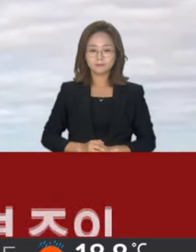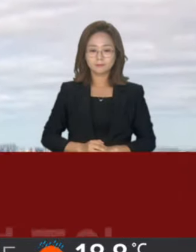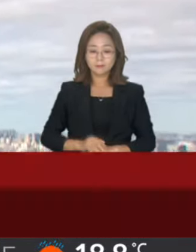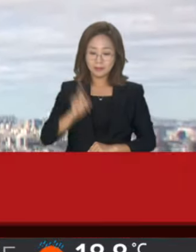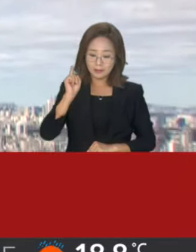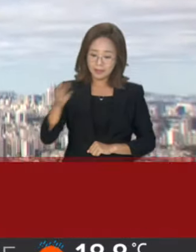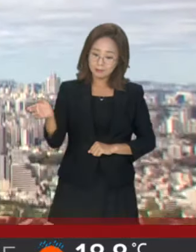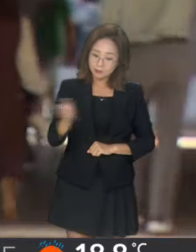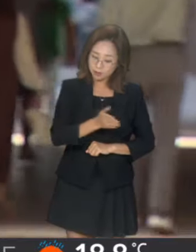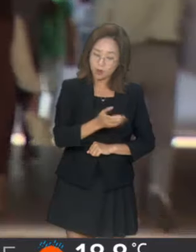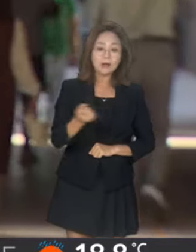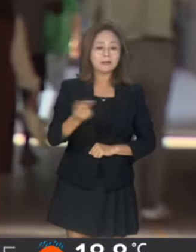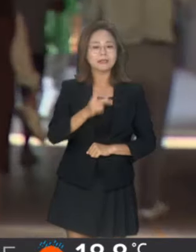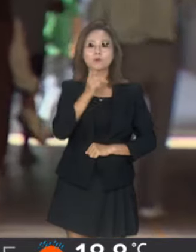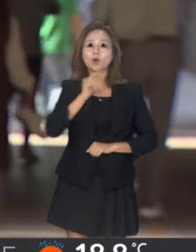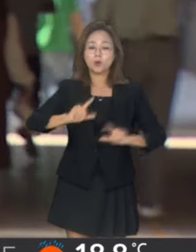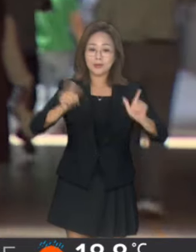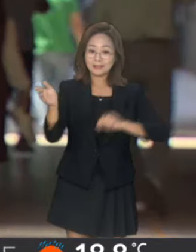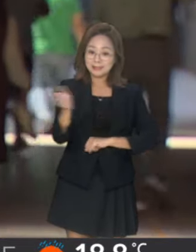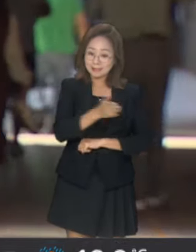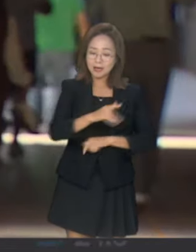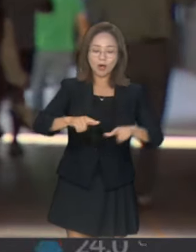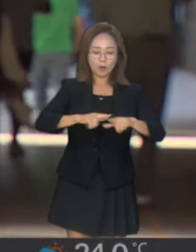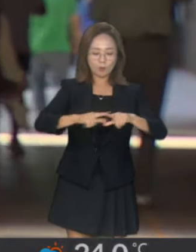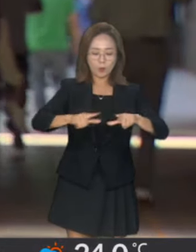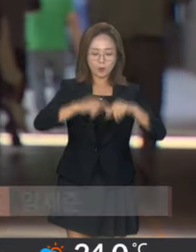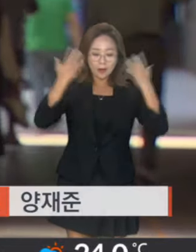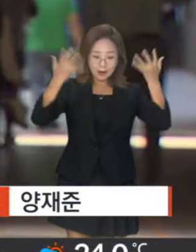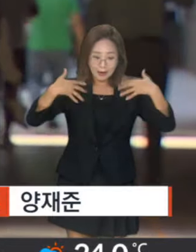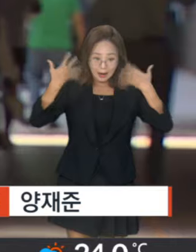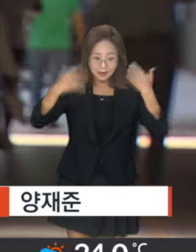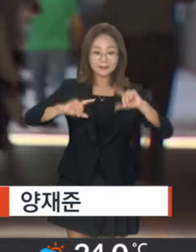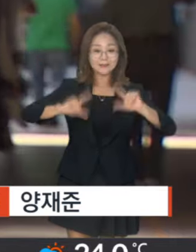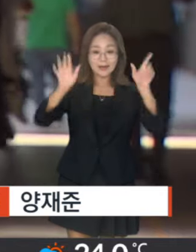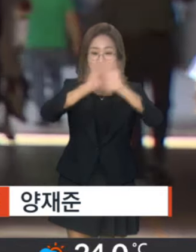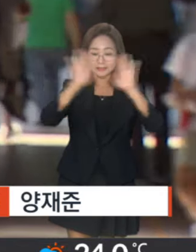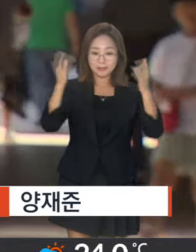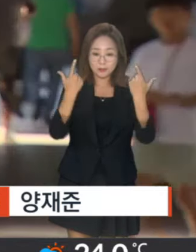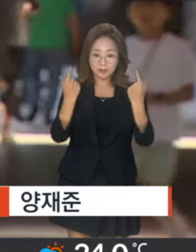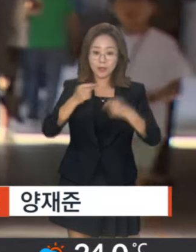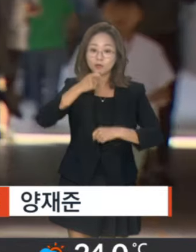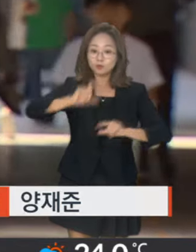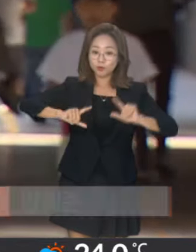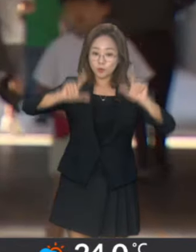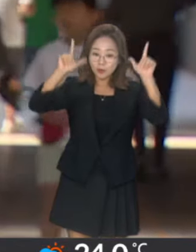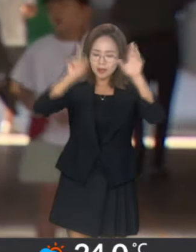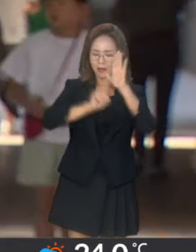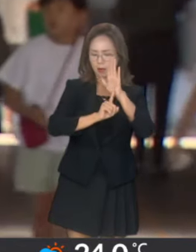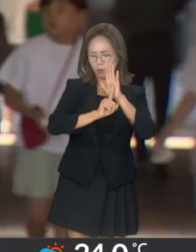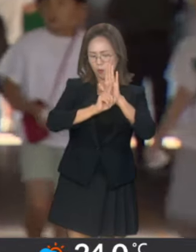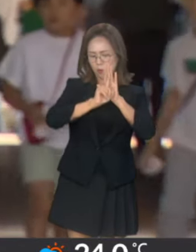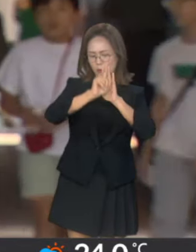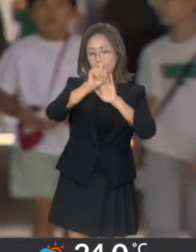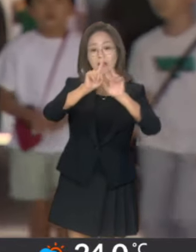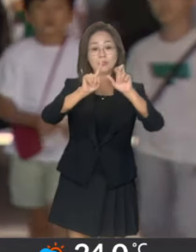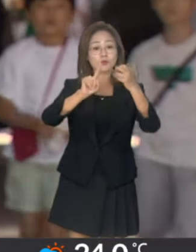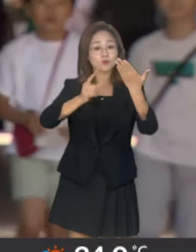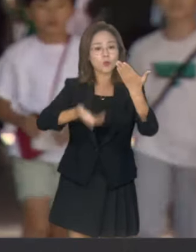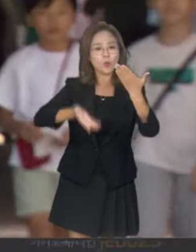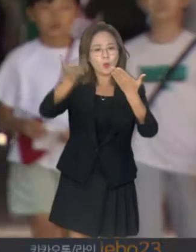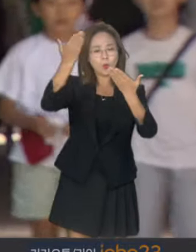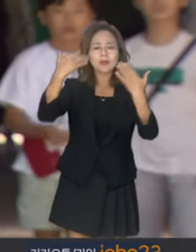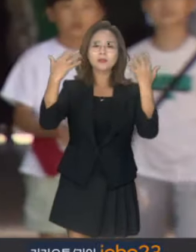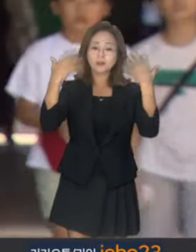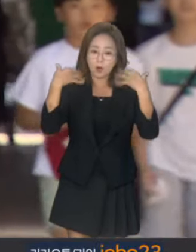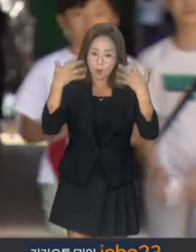돌아가는 내일부터 맑고 일교차 큰 전형적인 가을 날씨가 이어지겠습니다. 다만 수요일에는 낮 최고 기온이 다시 29도까지